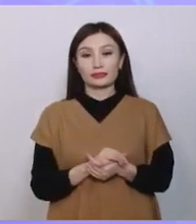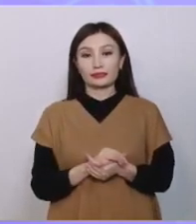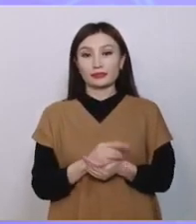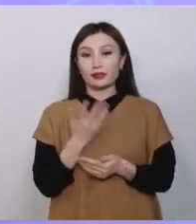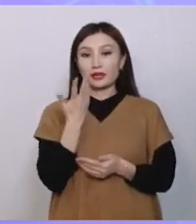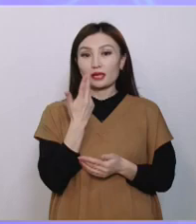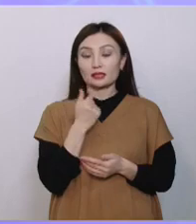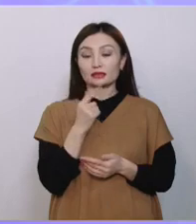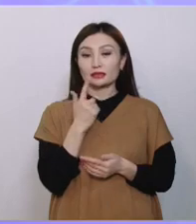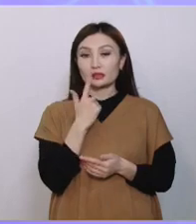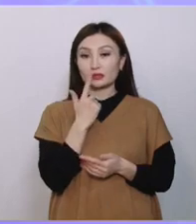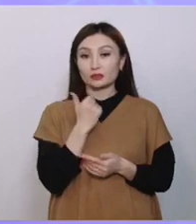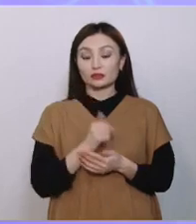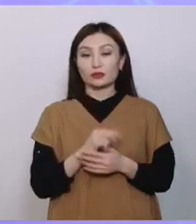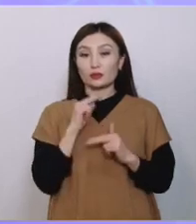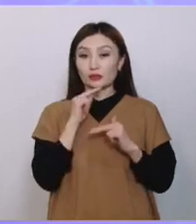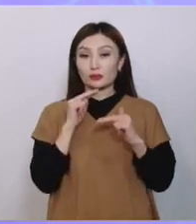Қызыл түскө көңіл бұрғыла.